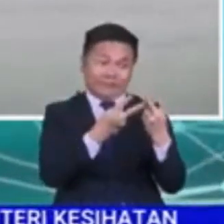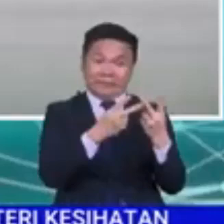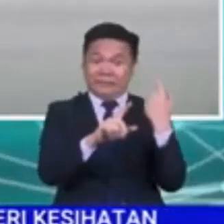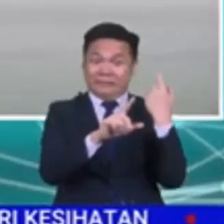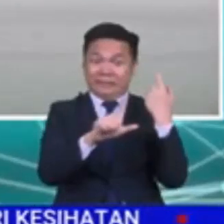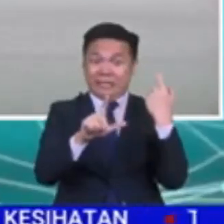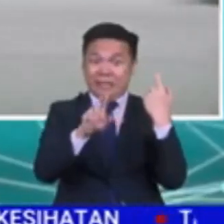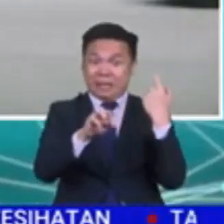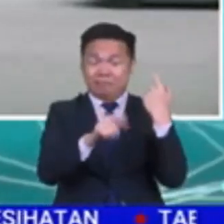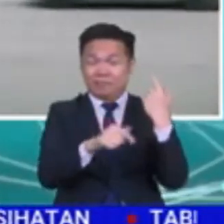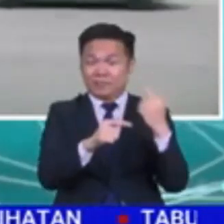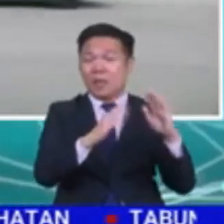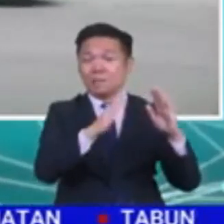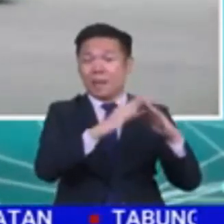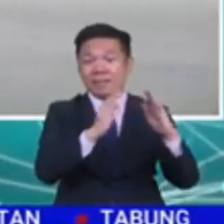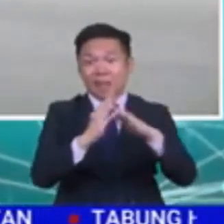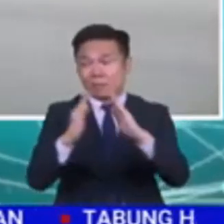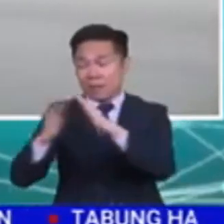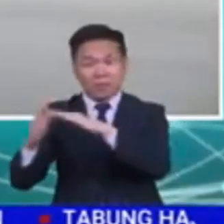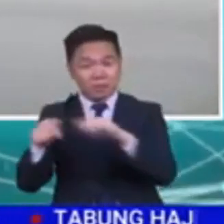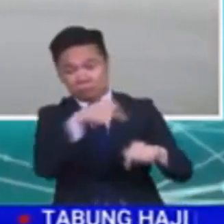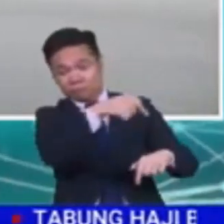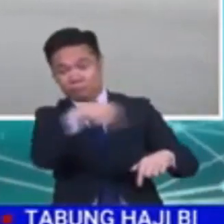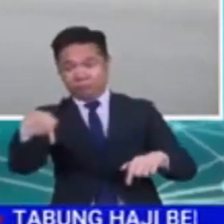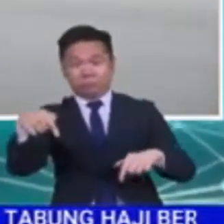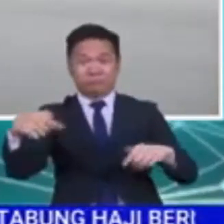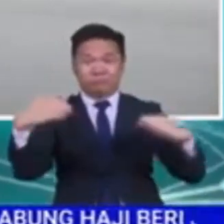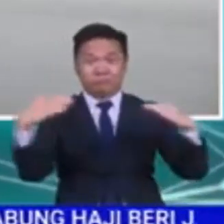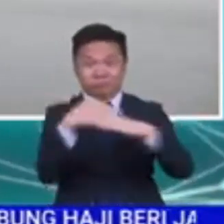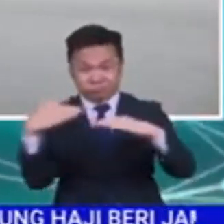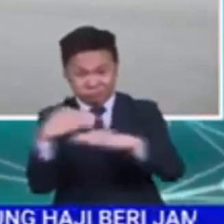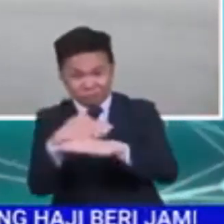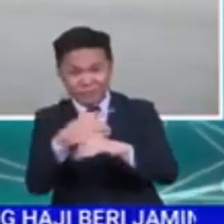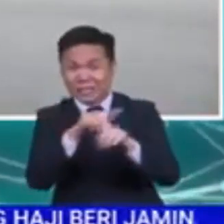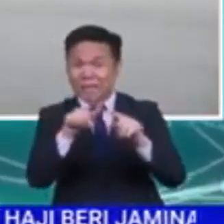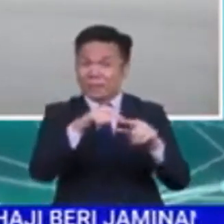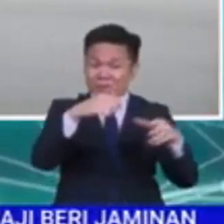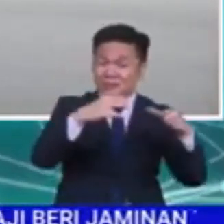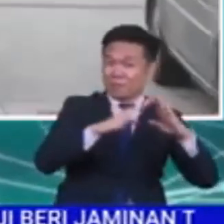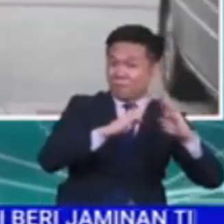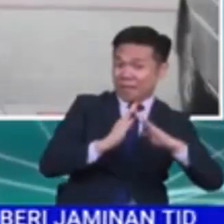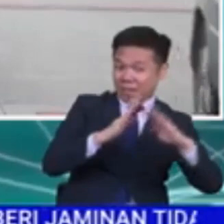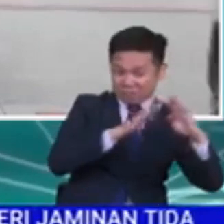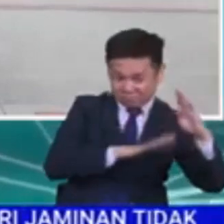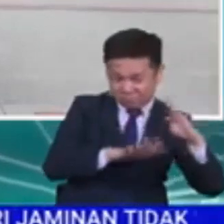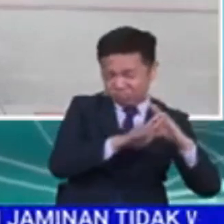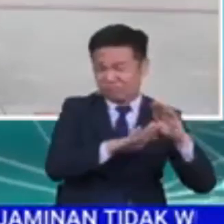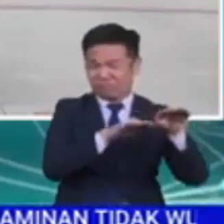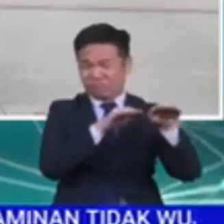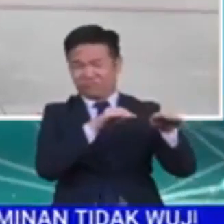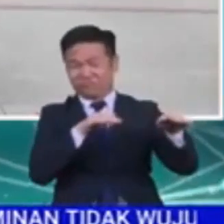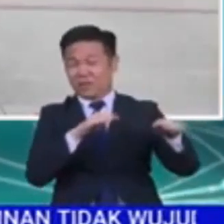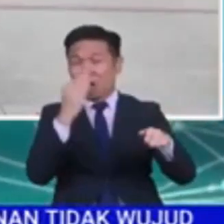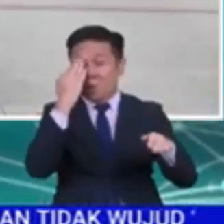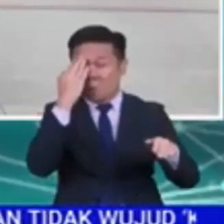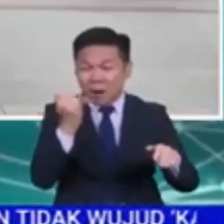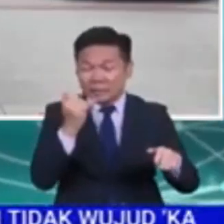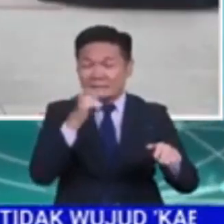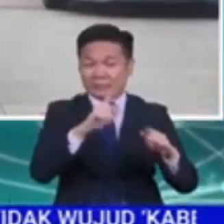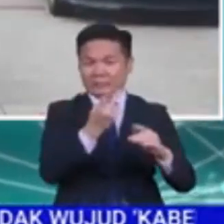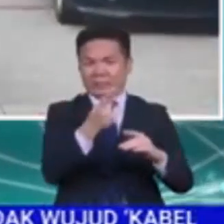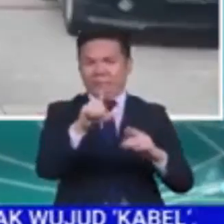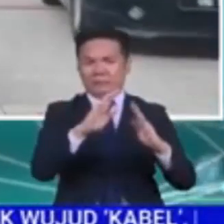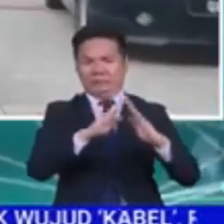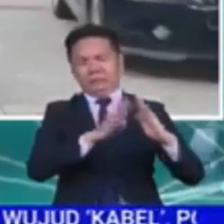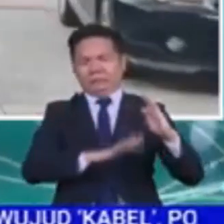Lebuh Raya antara bandar, tetapi turut berlaku di Lebuh Raya dalam bandar. Ia berikutan, warga kota dijangka